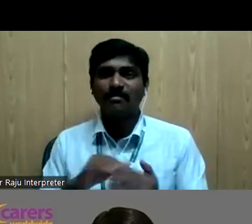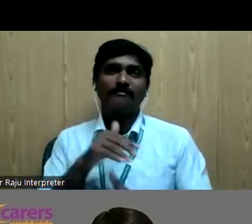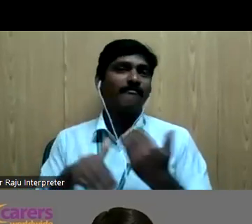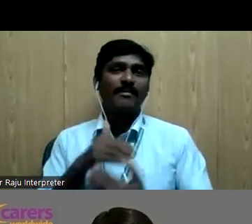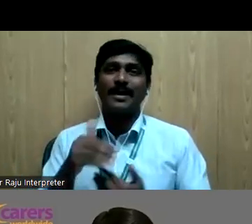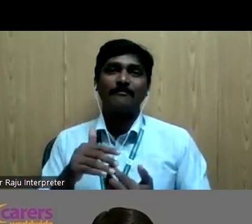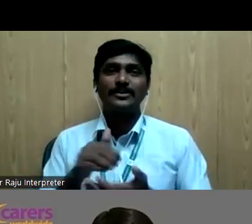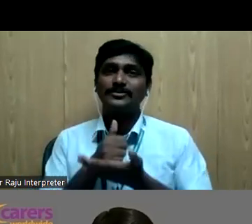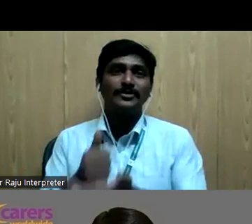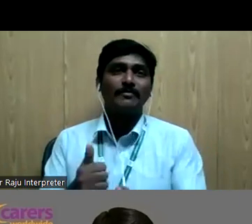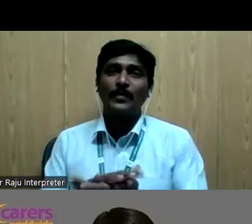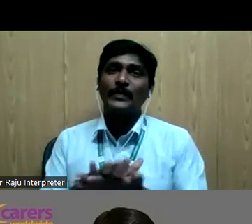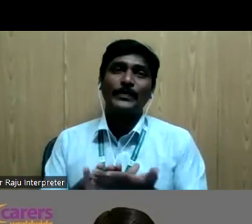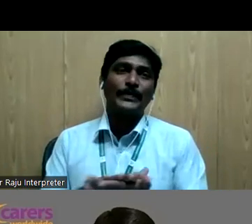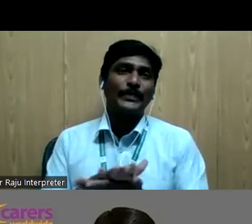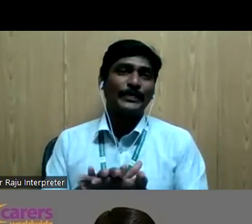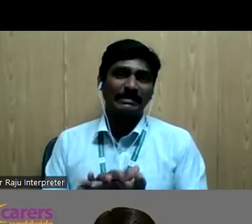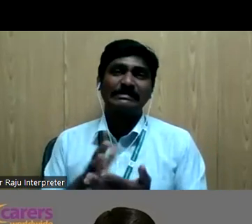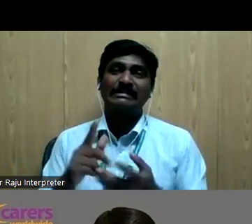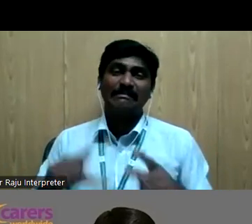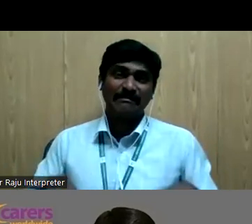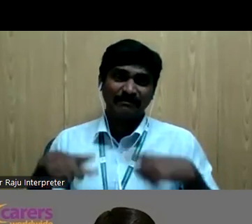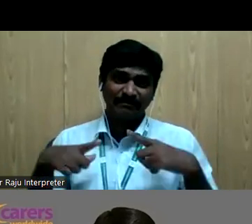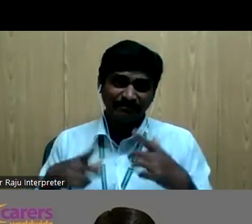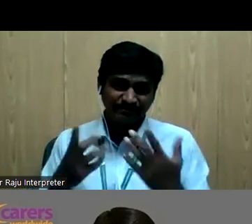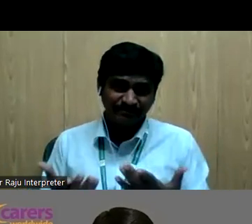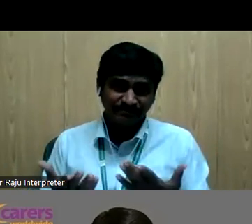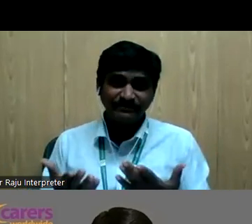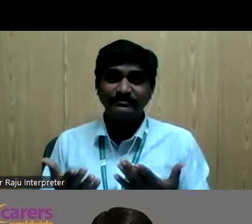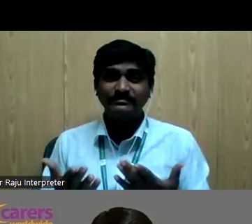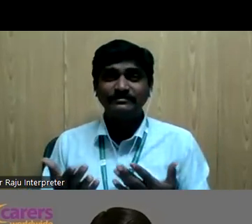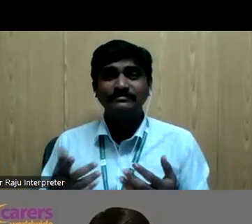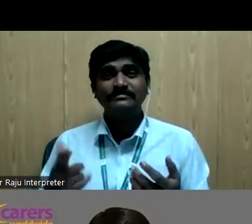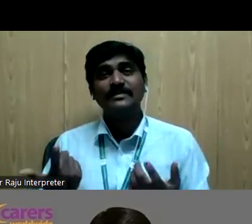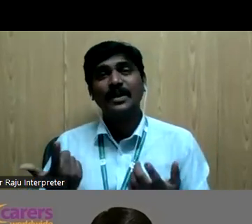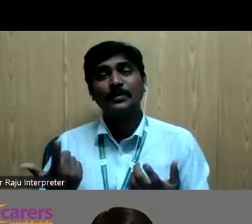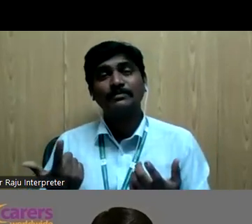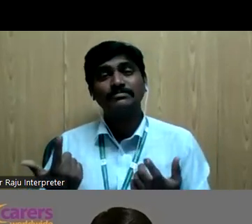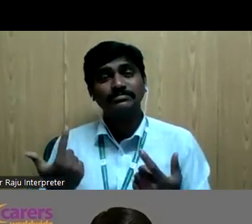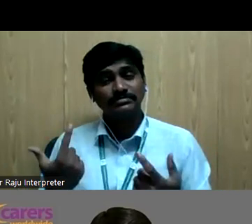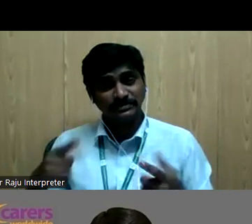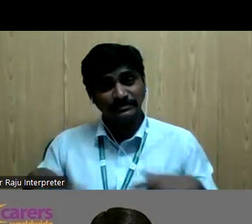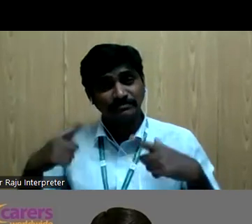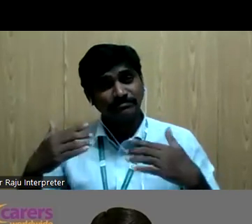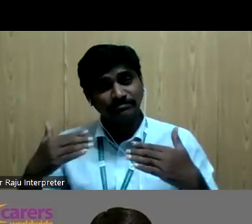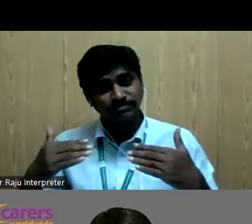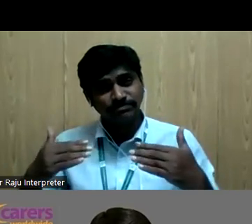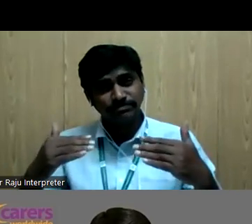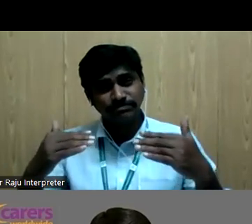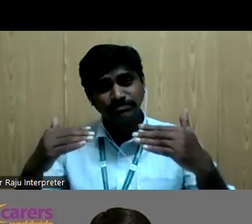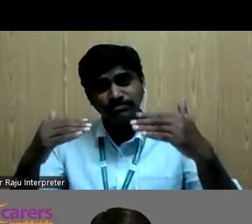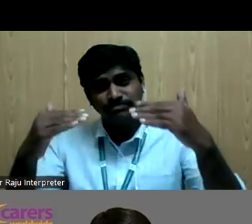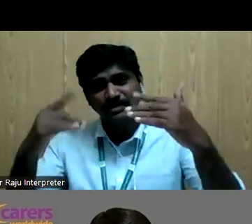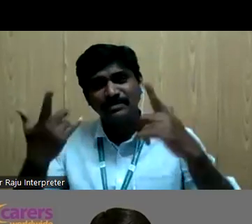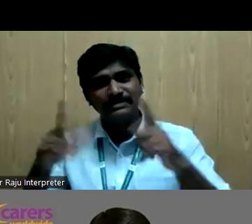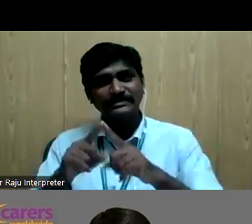डजंट एग्जिस्ट. इट इज अ जर्नी ऑफ आइसोलेशन. इट इज अ जर्नी वेयर वी फेस स्टिग्मा एट एवरी